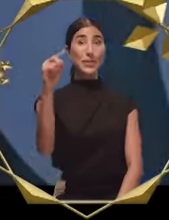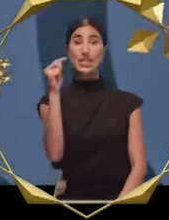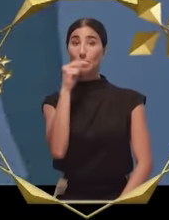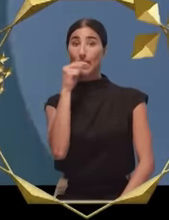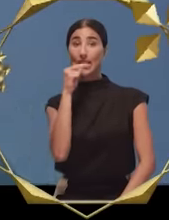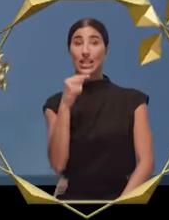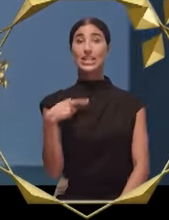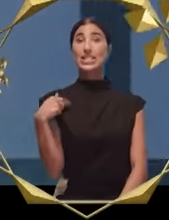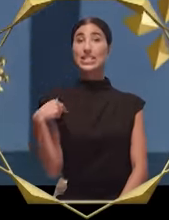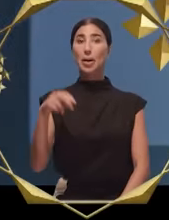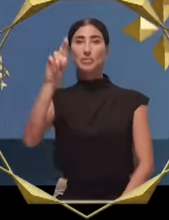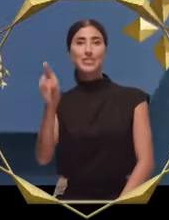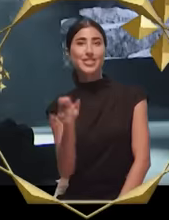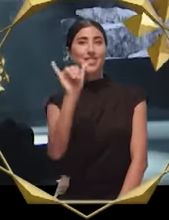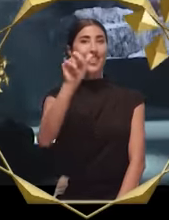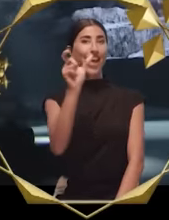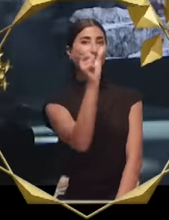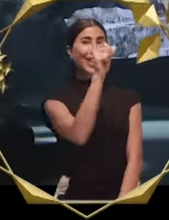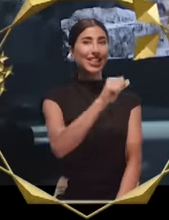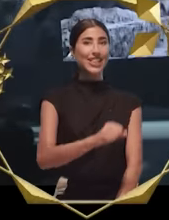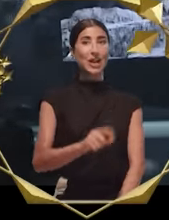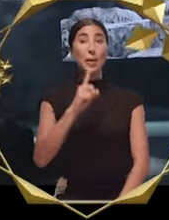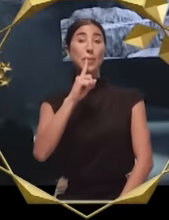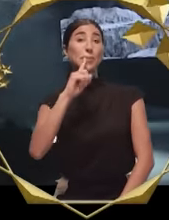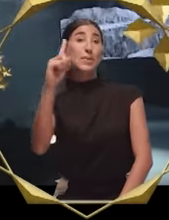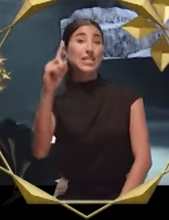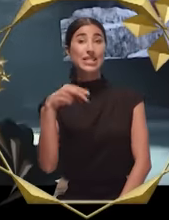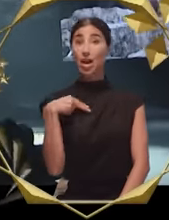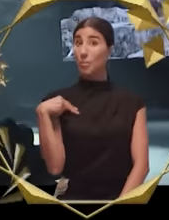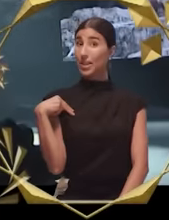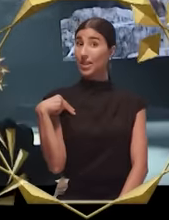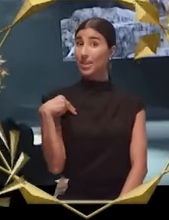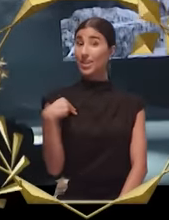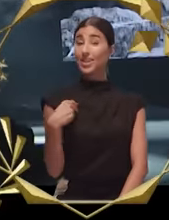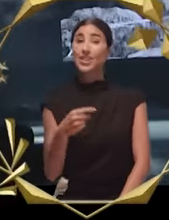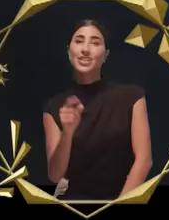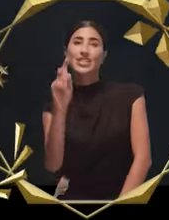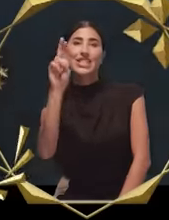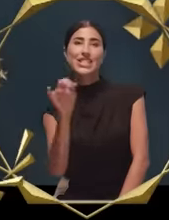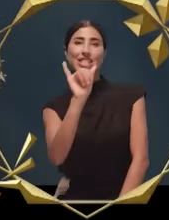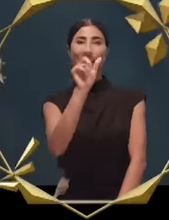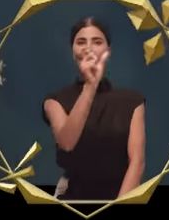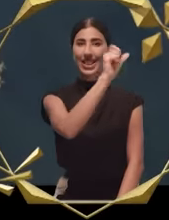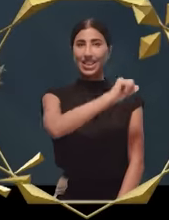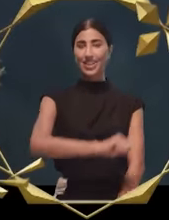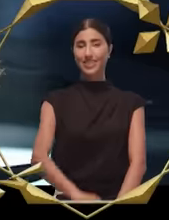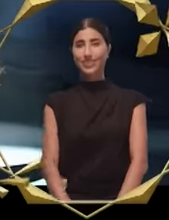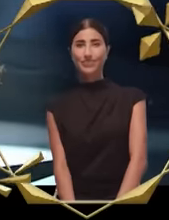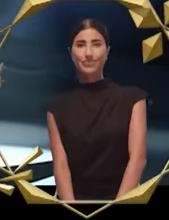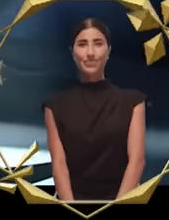بنت اسمها زين إلا بنت اسمها زين إلا بنت اسمها